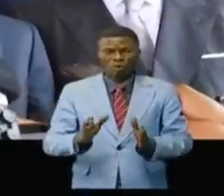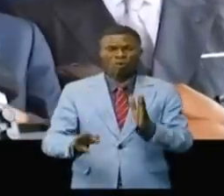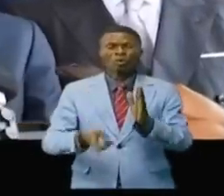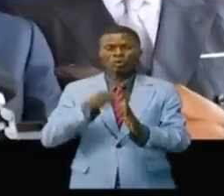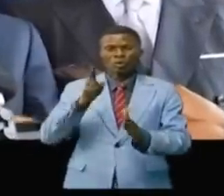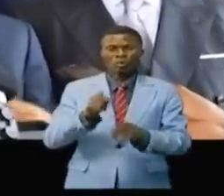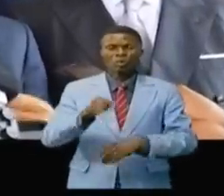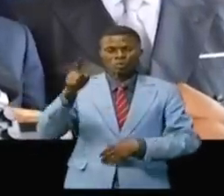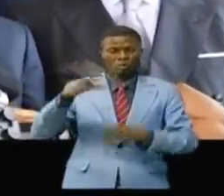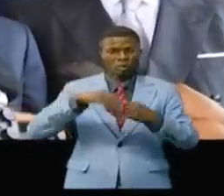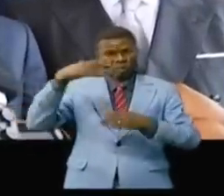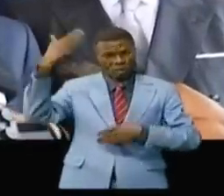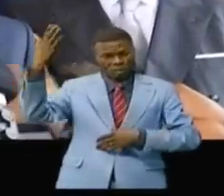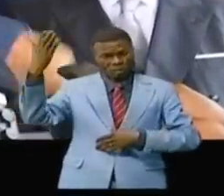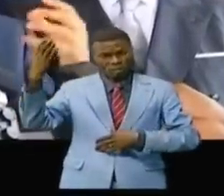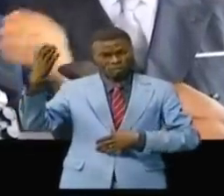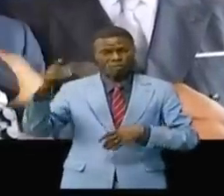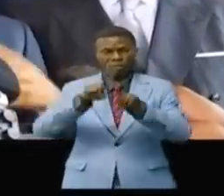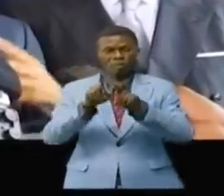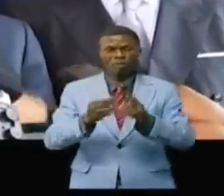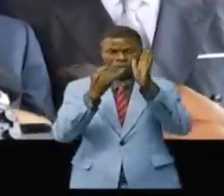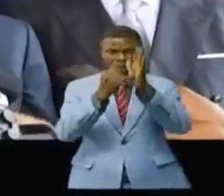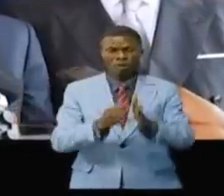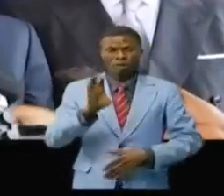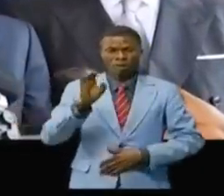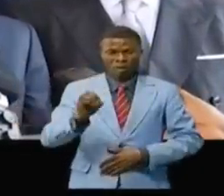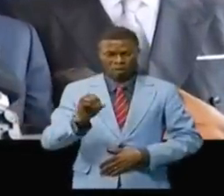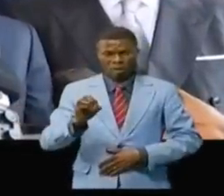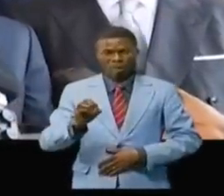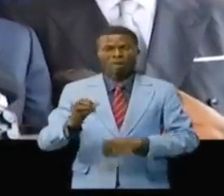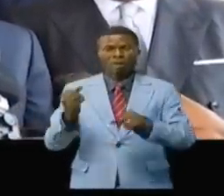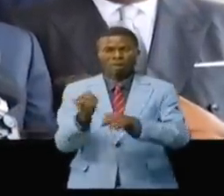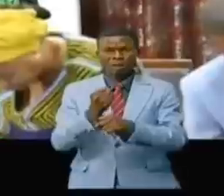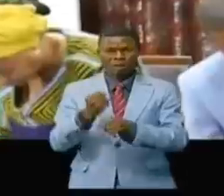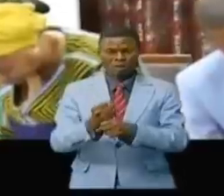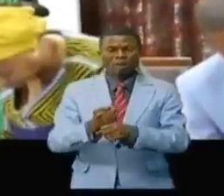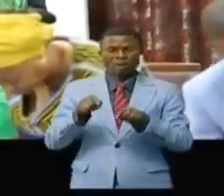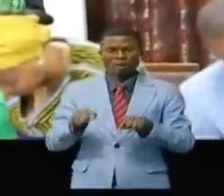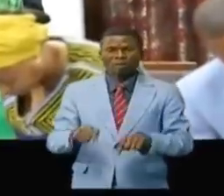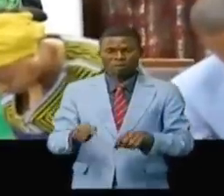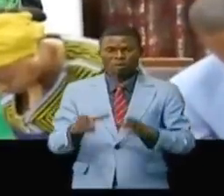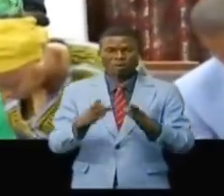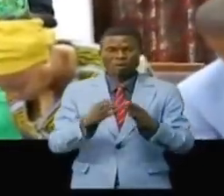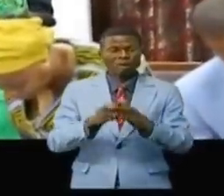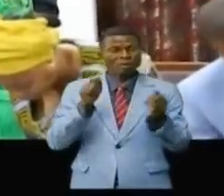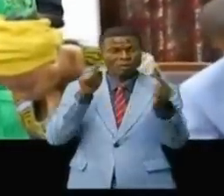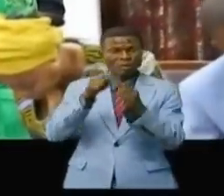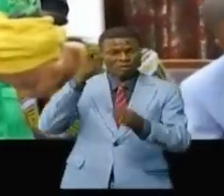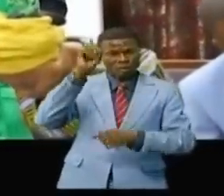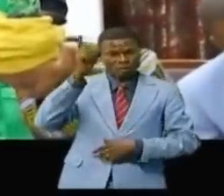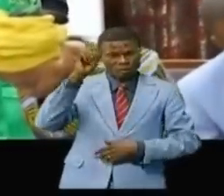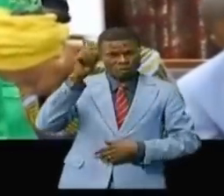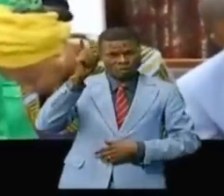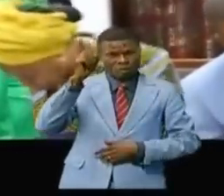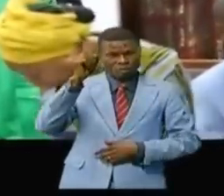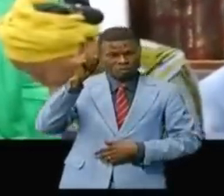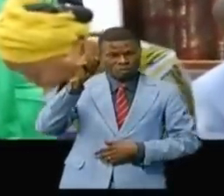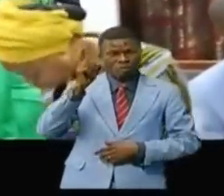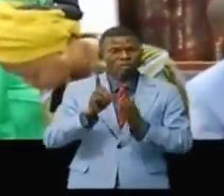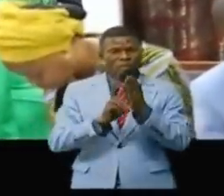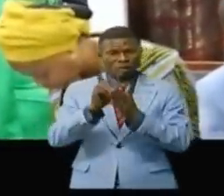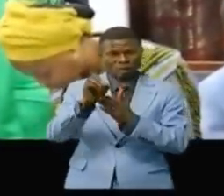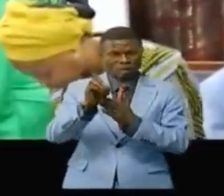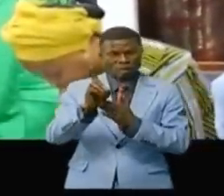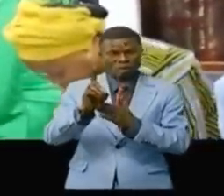Entre ITA, Arise, 650 qu'il investisseur installe dans la zone. Avec pour objectif premier de faire développer